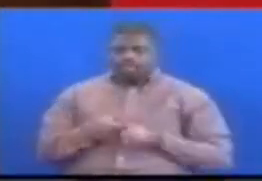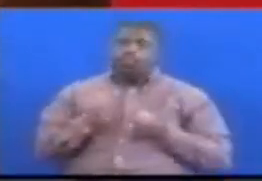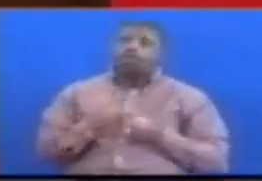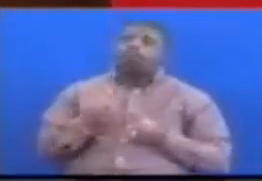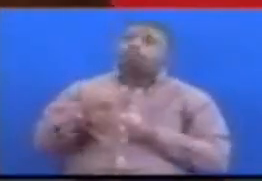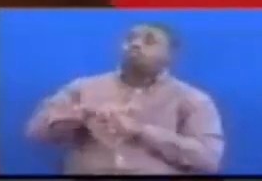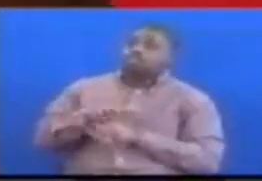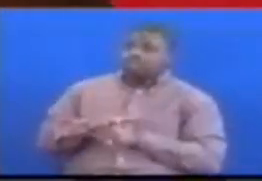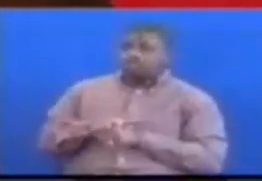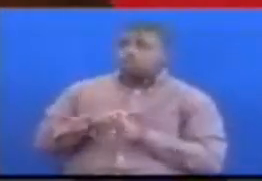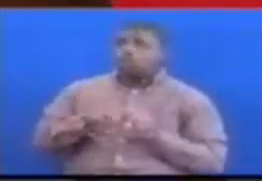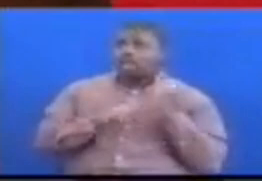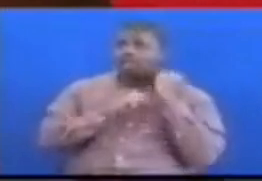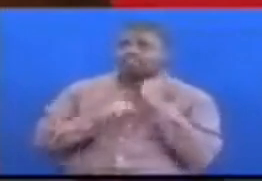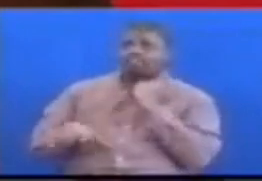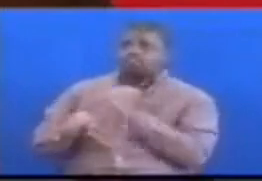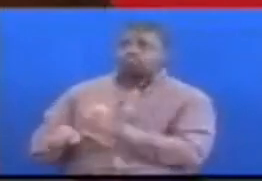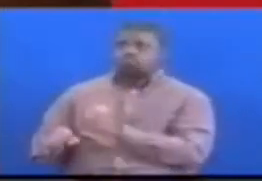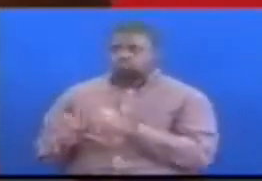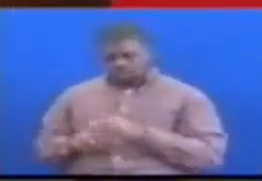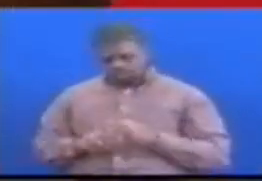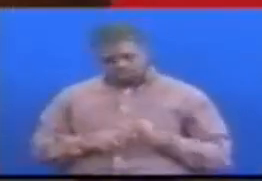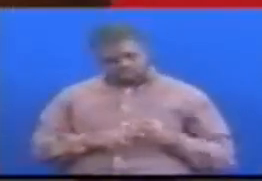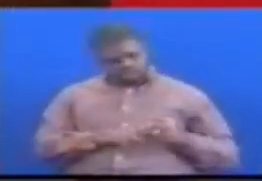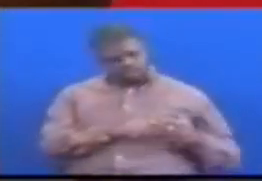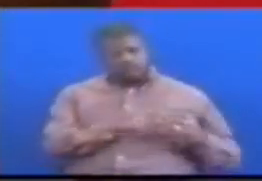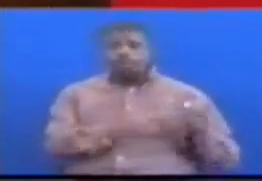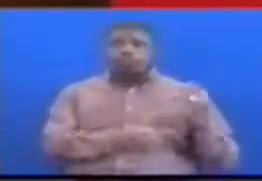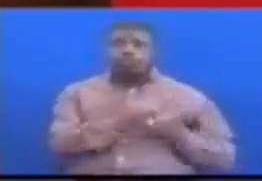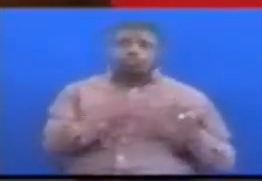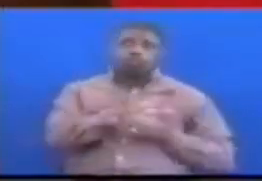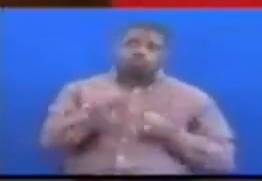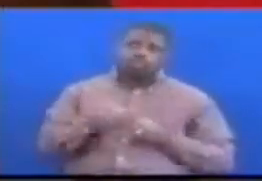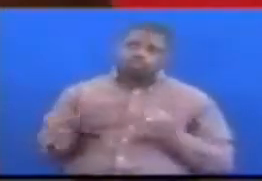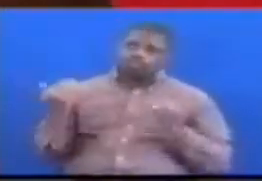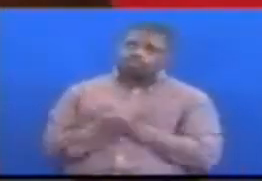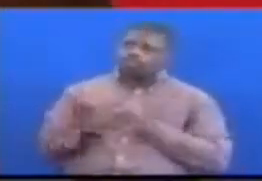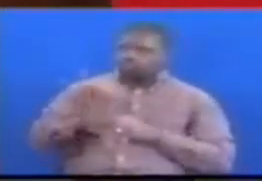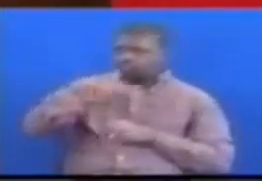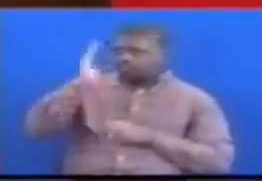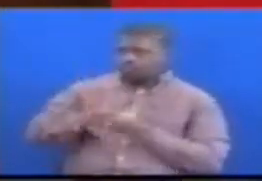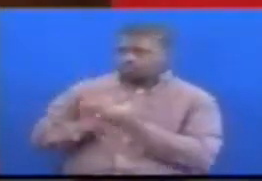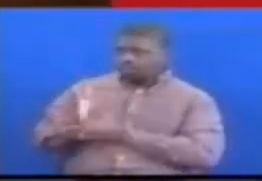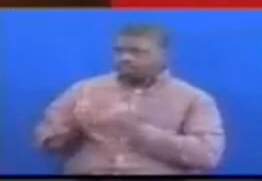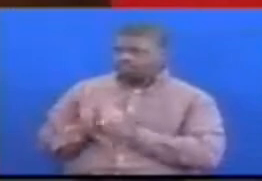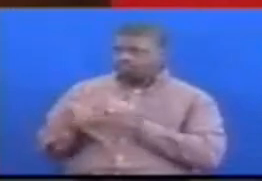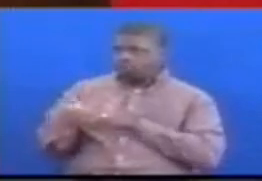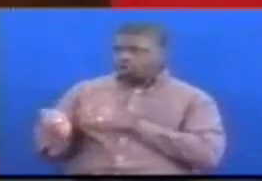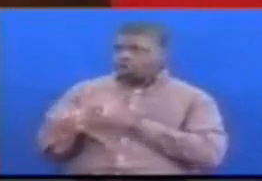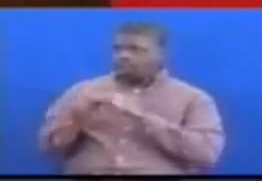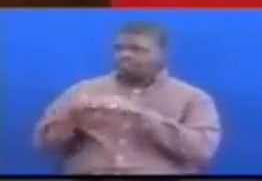ya kiuhalifu. Mheshimiwa Mwenyekiti, matukio ya aina hii yote yamedhibitiwa na serikali kupitia vyombo vya dola